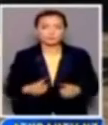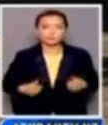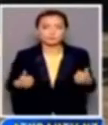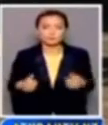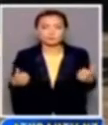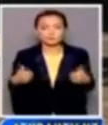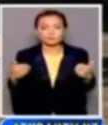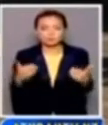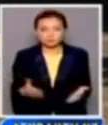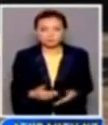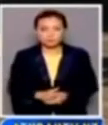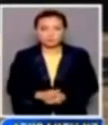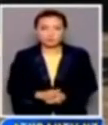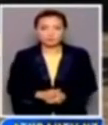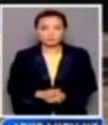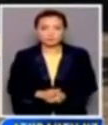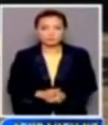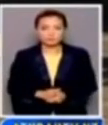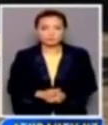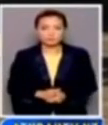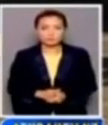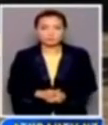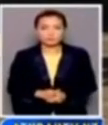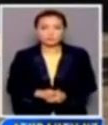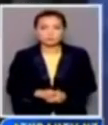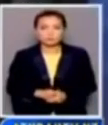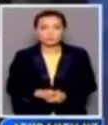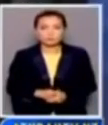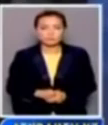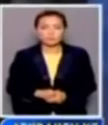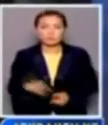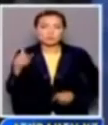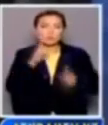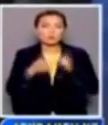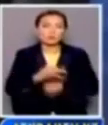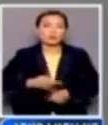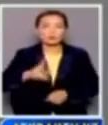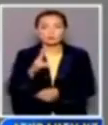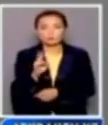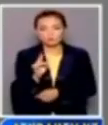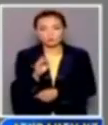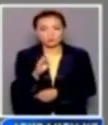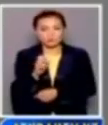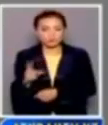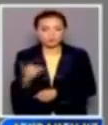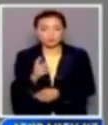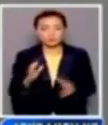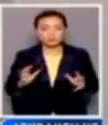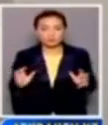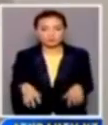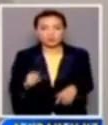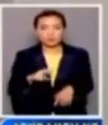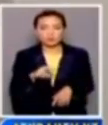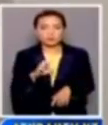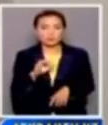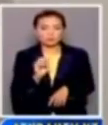есен шығып, бәрімізде осылай тек жеңуге тілектеспіз. Жиын аудандық Нұр Отан партиясы төрағасының бірінші орынбасары